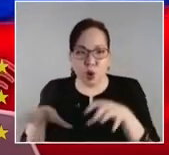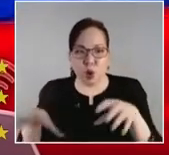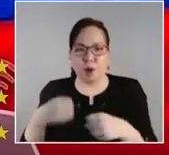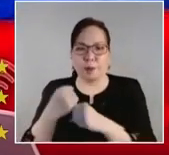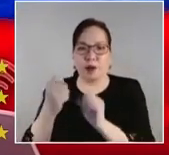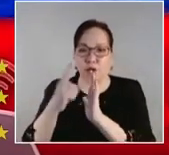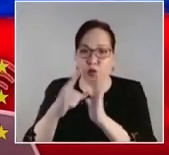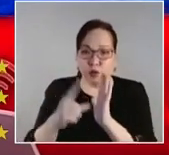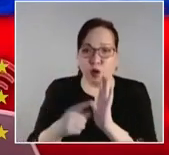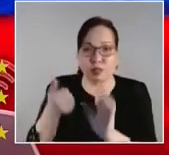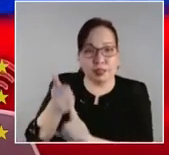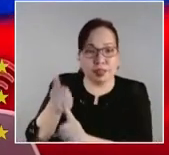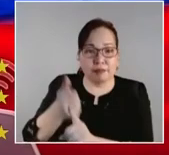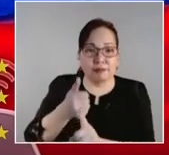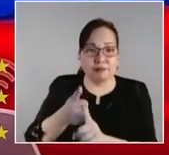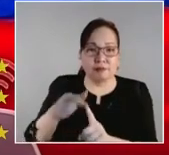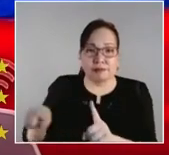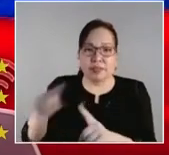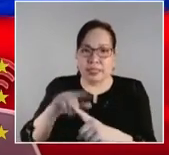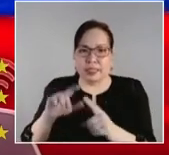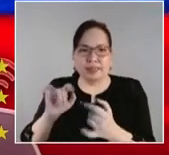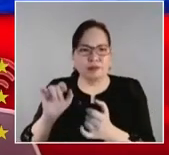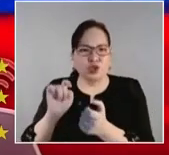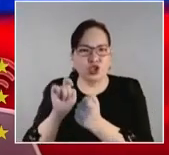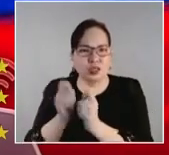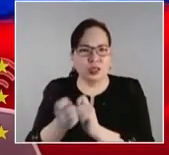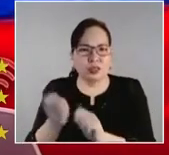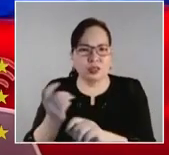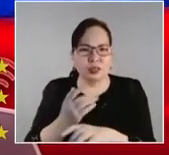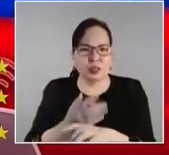upang mapalitan ang